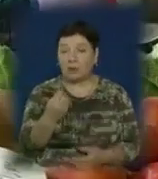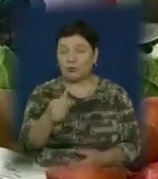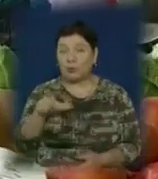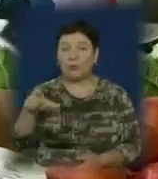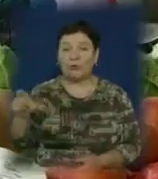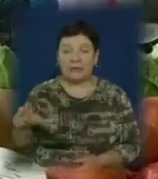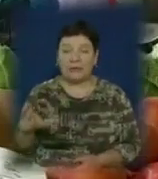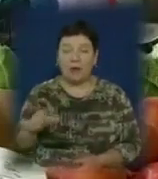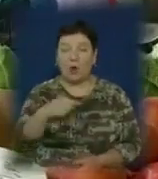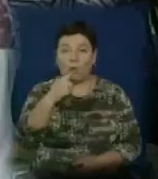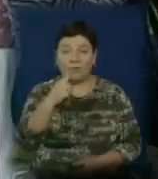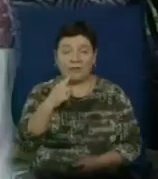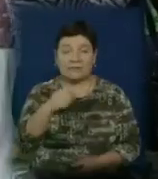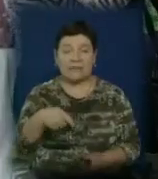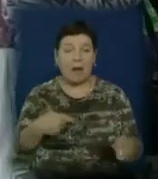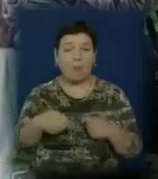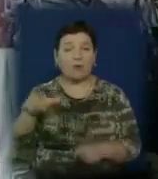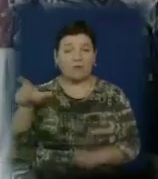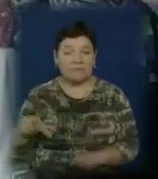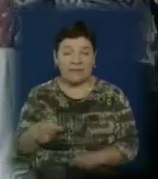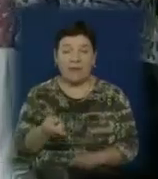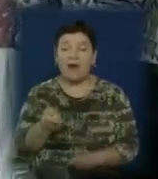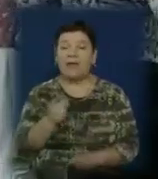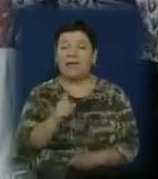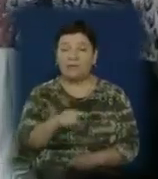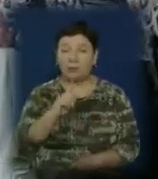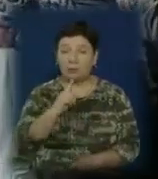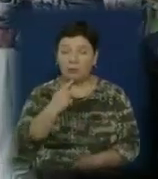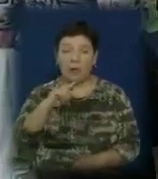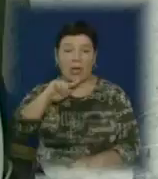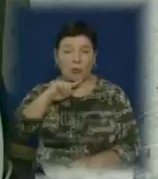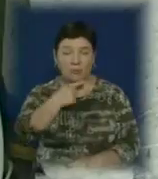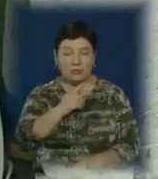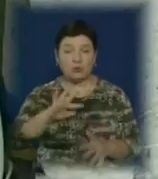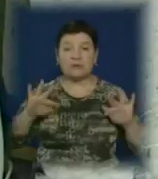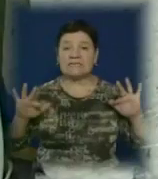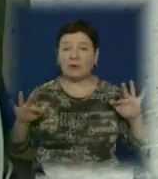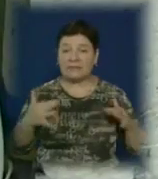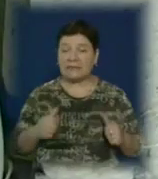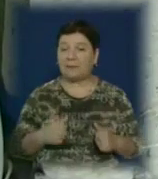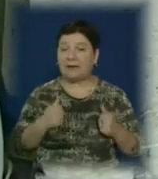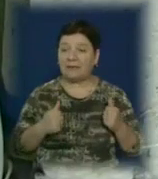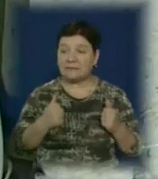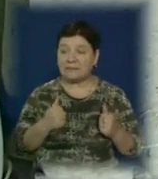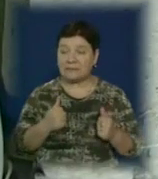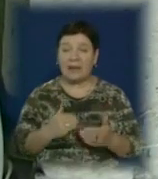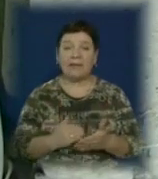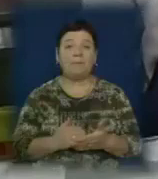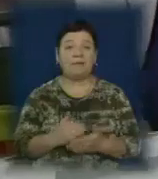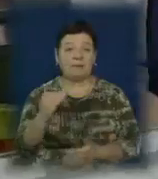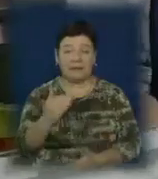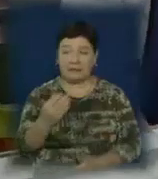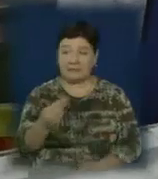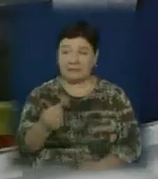людей, бідкаються продавці. І додають, навіть попри складну економічну ситуацію, намагалися не надто піднімати ціни.